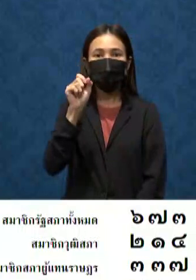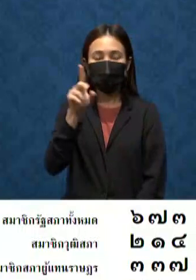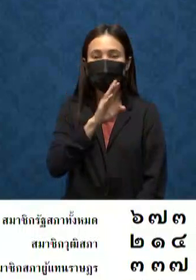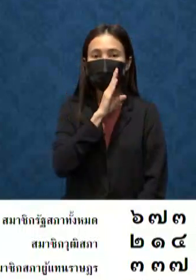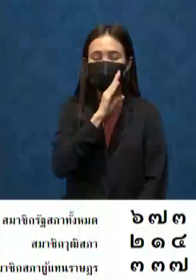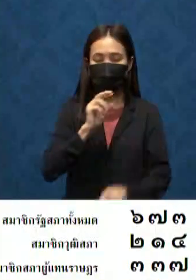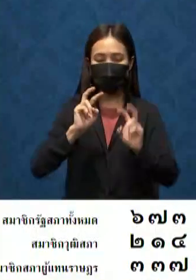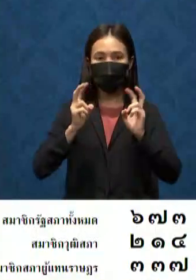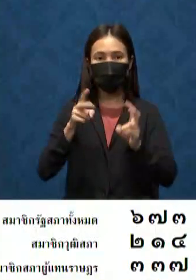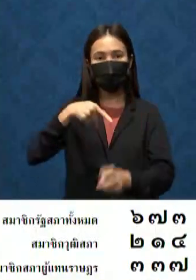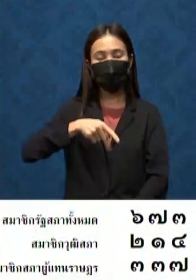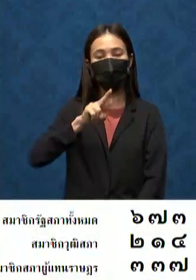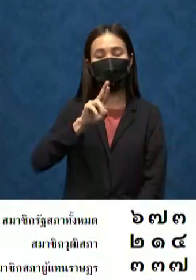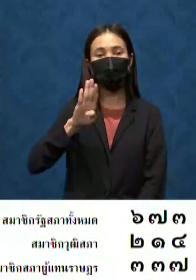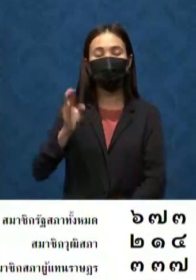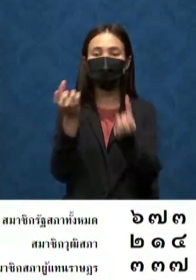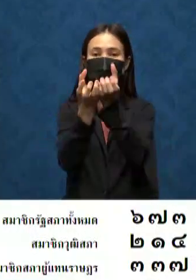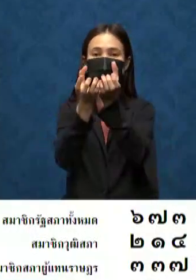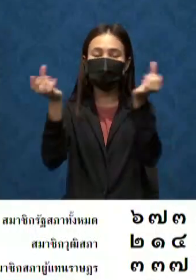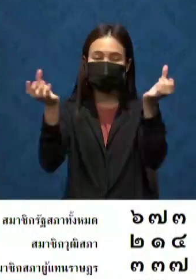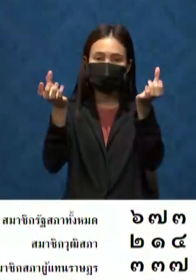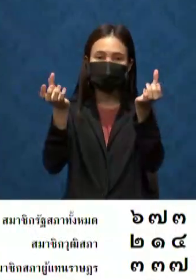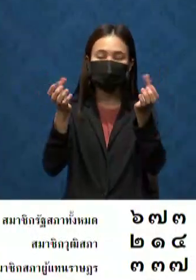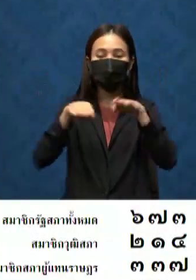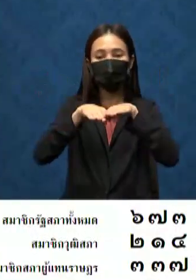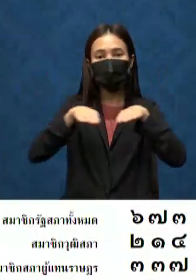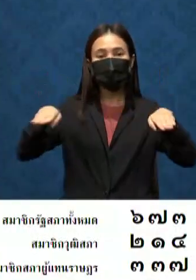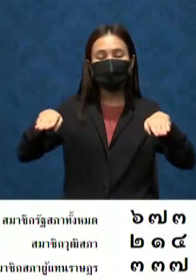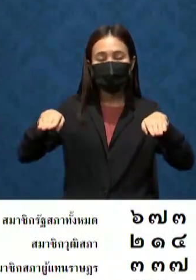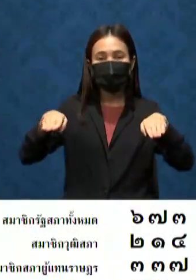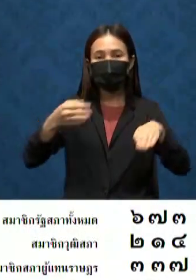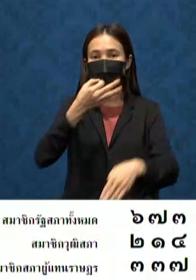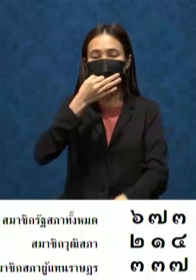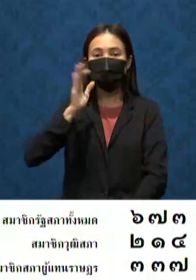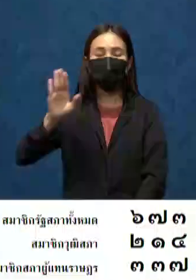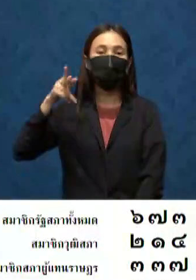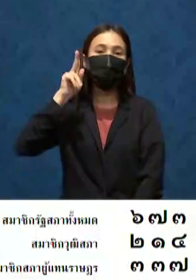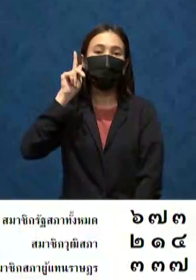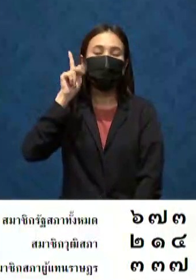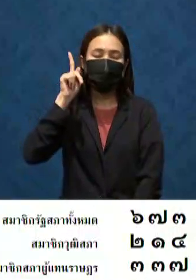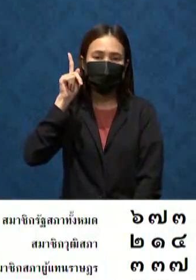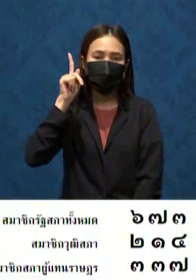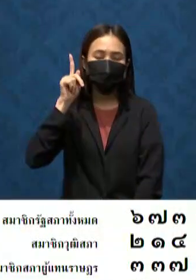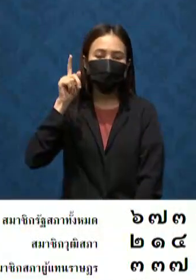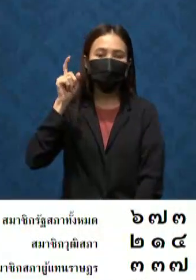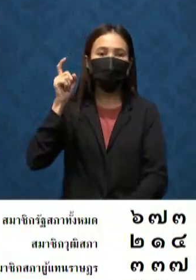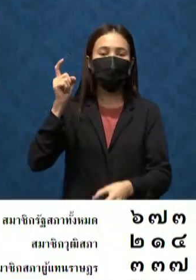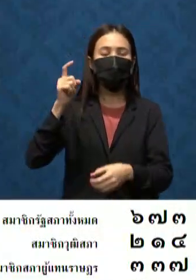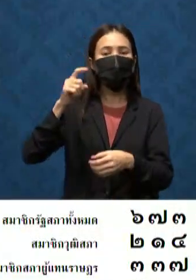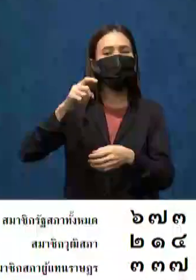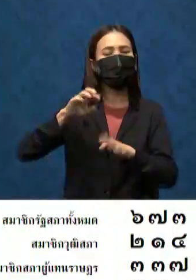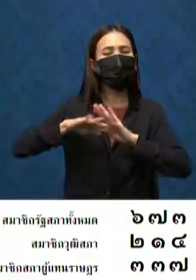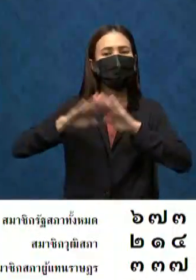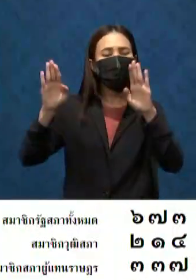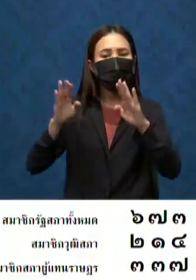ร่างพระบัญญัติส่งเสริมจริยธรรมและมาตรฐานวิชาชีพสื่อมวลชนพ.ศออกจากระเบียบวาระการประชุม